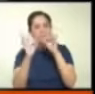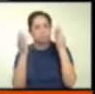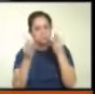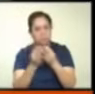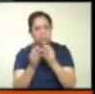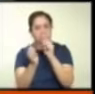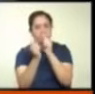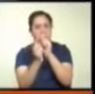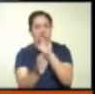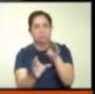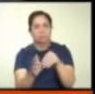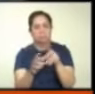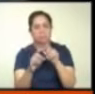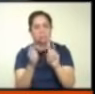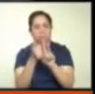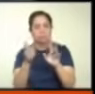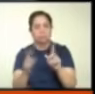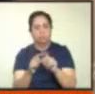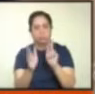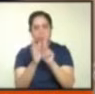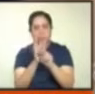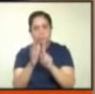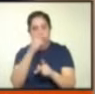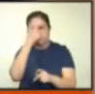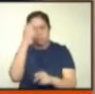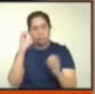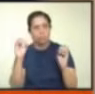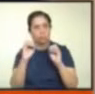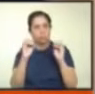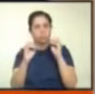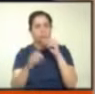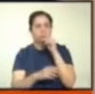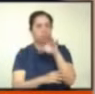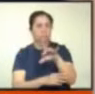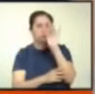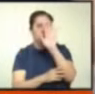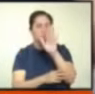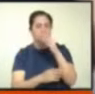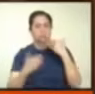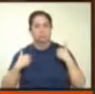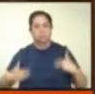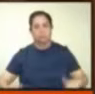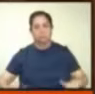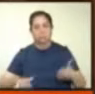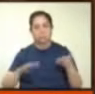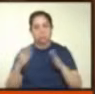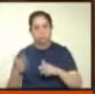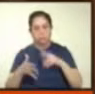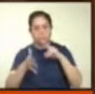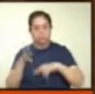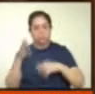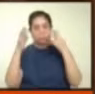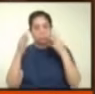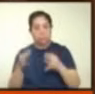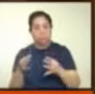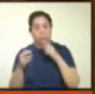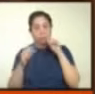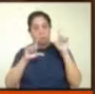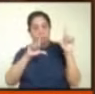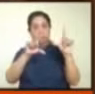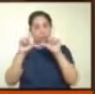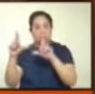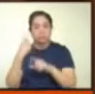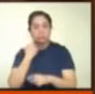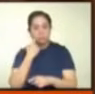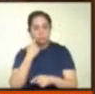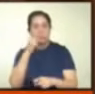pamilya na kabilang siya sa mga biktima ng massacre dahil hindi nahanap ang kanyang labi. Ang pagbasa ng hatol sa mga nasasakdal kanina